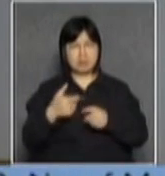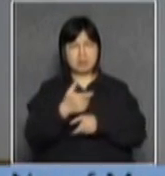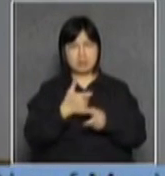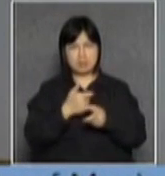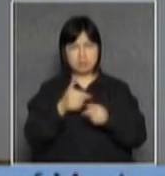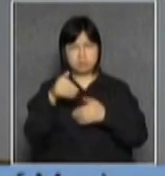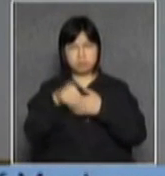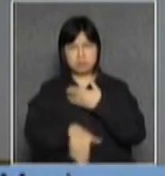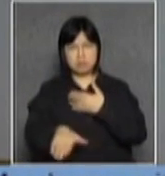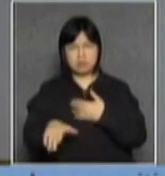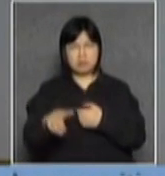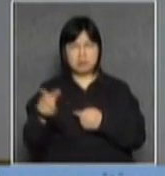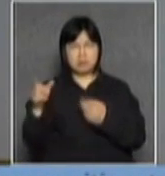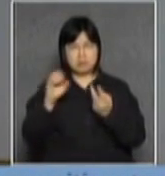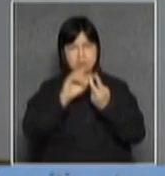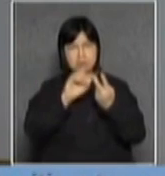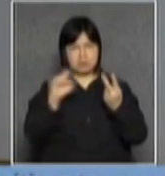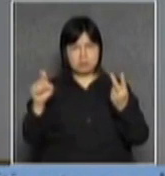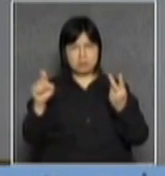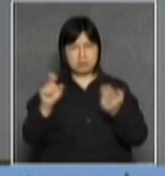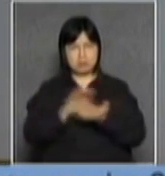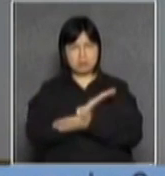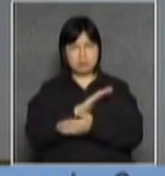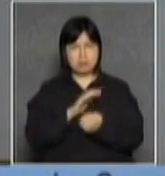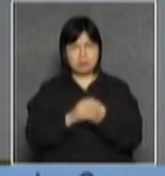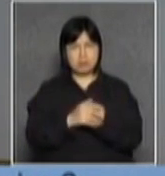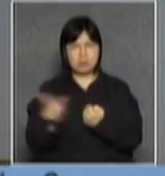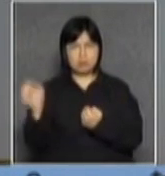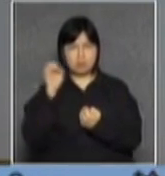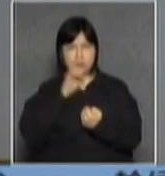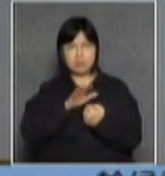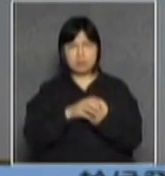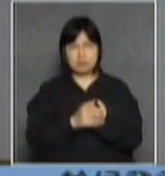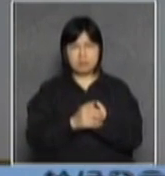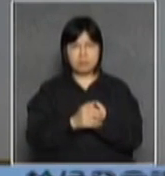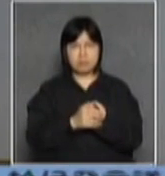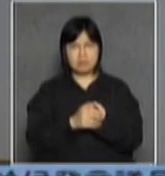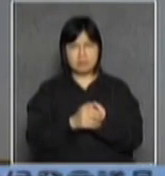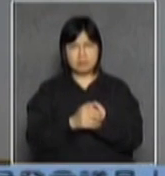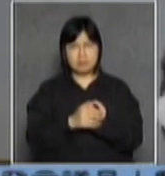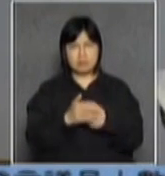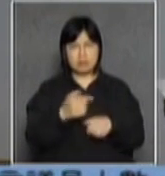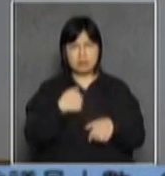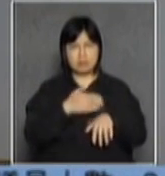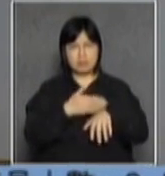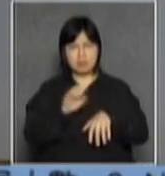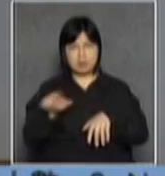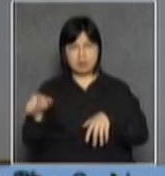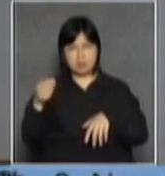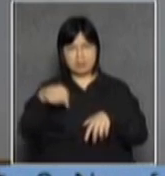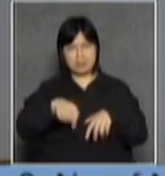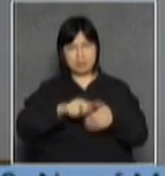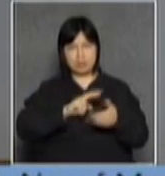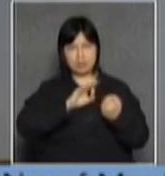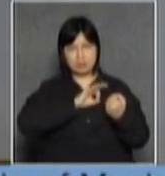佢就喺2009年咧就話咧。其實呢，我只係講佢呢，佢係喺本會講嘅，嗰陣時